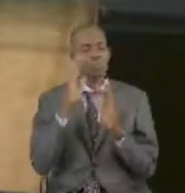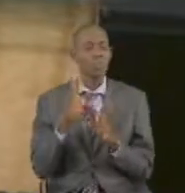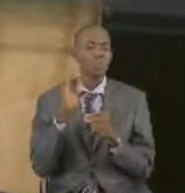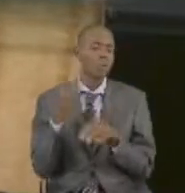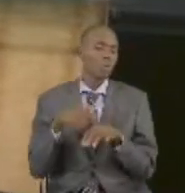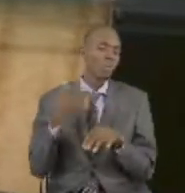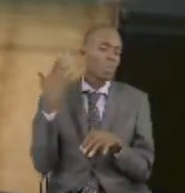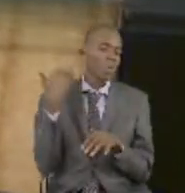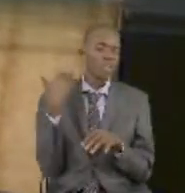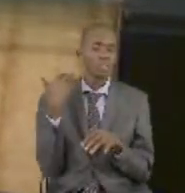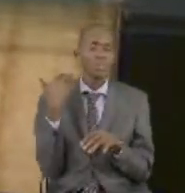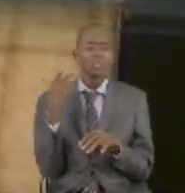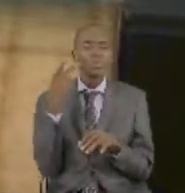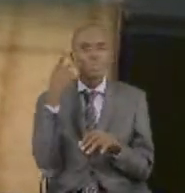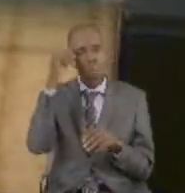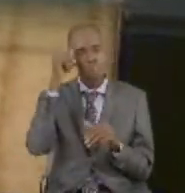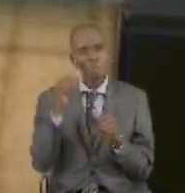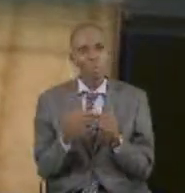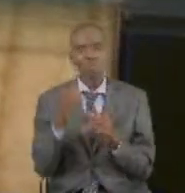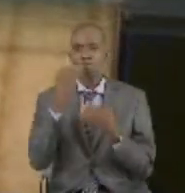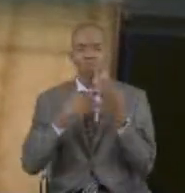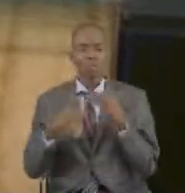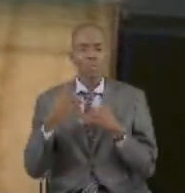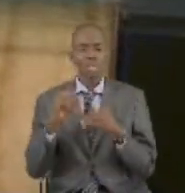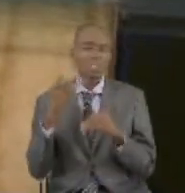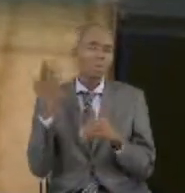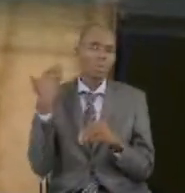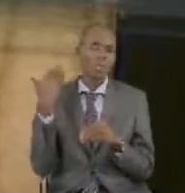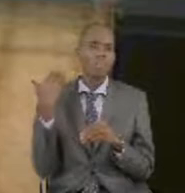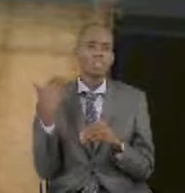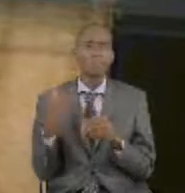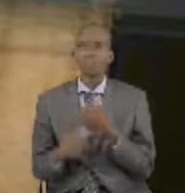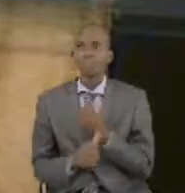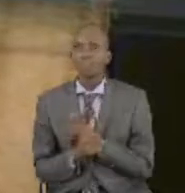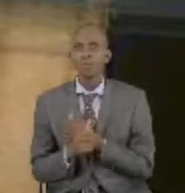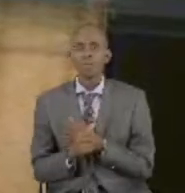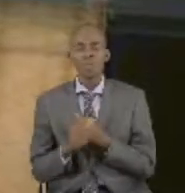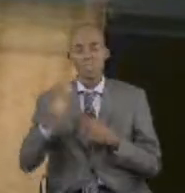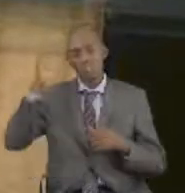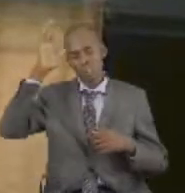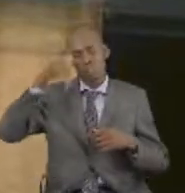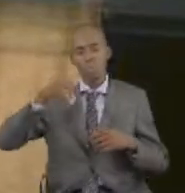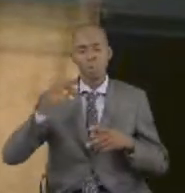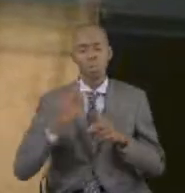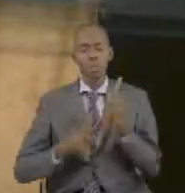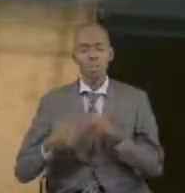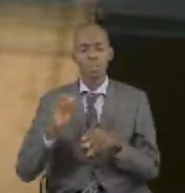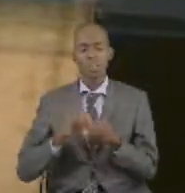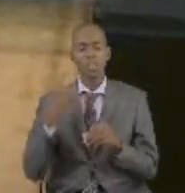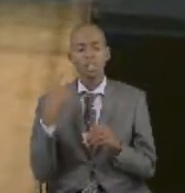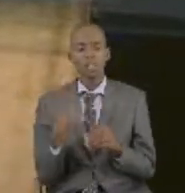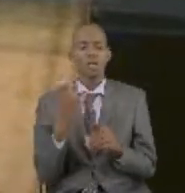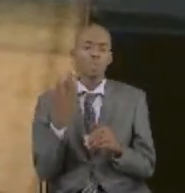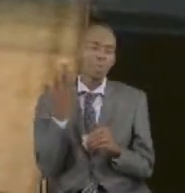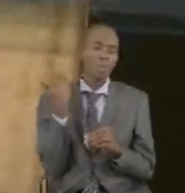chrétiens dans le passé dévorerait de repasser des invités de repasser d1 féminine et les cupides dans le passé de voler dans le passé